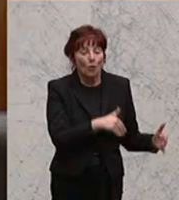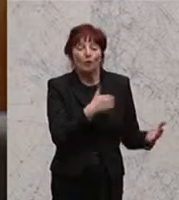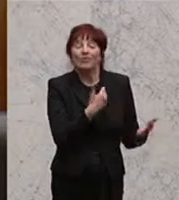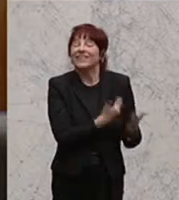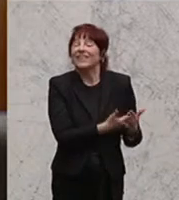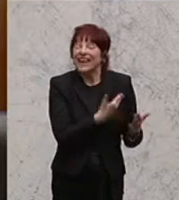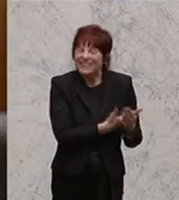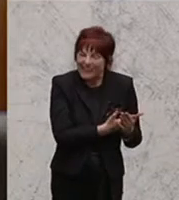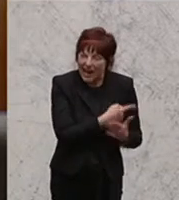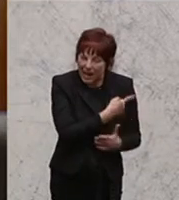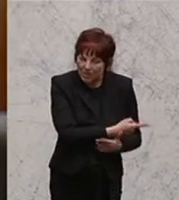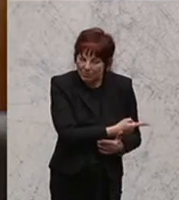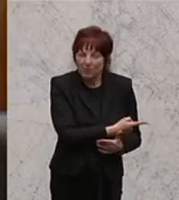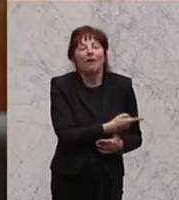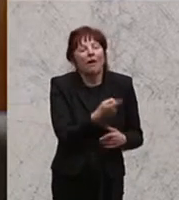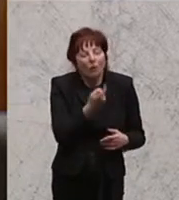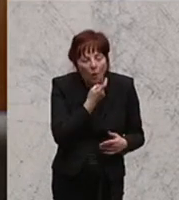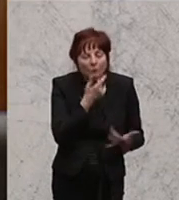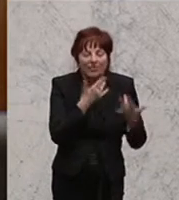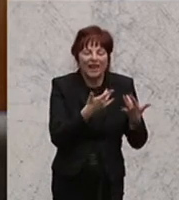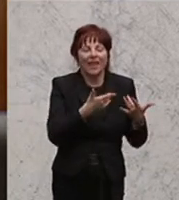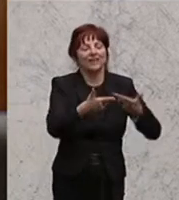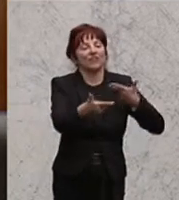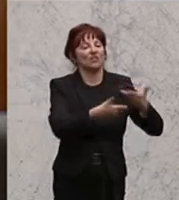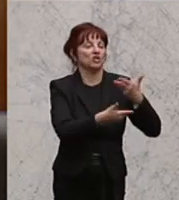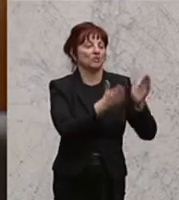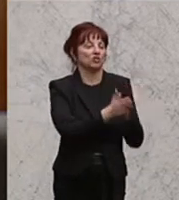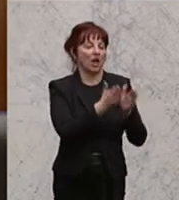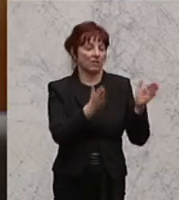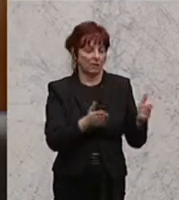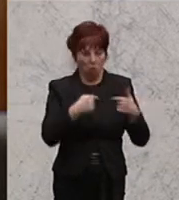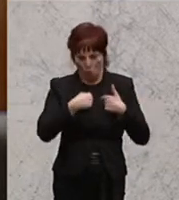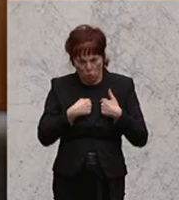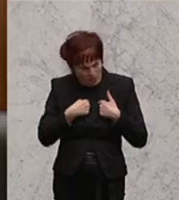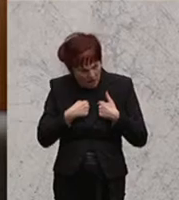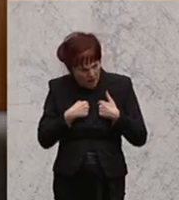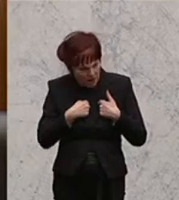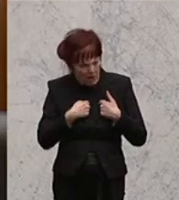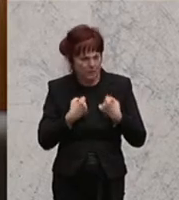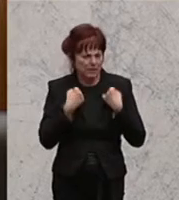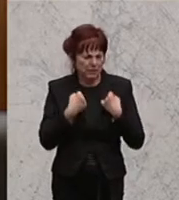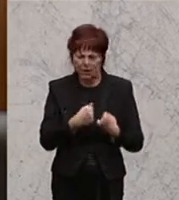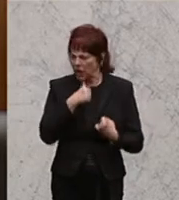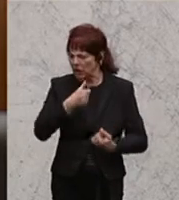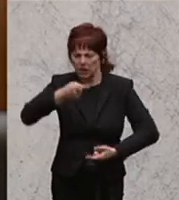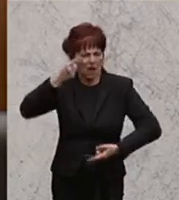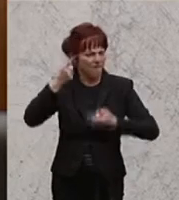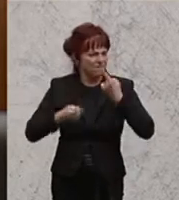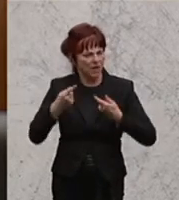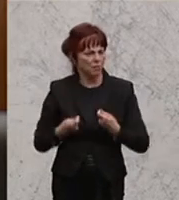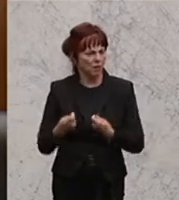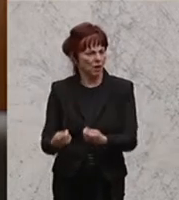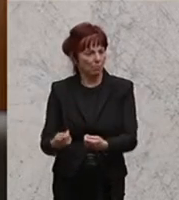und wäre daher geeignet, wirtschaftlichen Schaden herbeizuführen. Und ich werde natürlich keine Weisung erteilen, wo